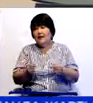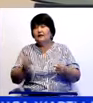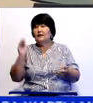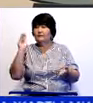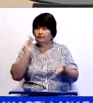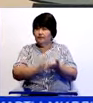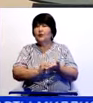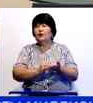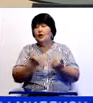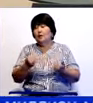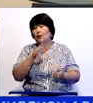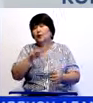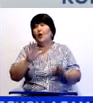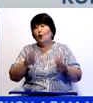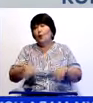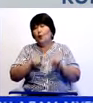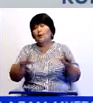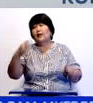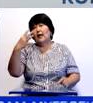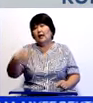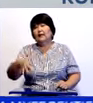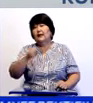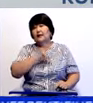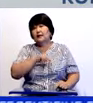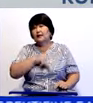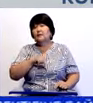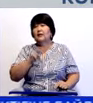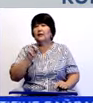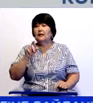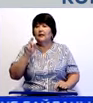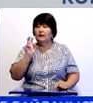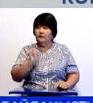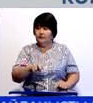қойылып, бүгінгі сәтте орталықта бізде 40 қызмет алушы қызмет алуда,